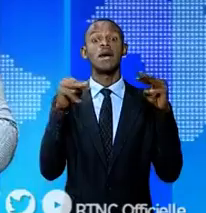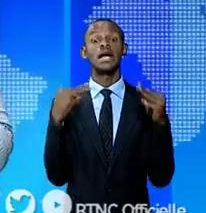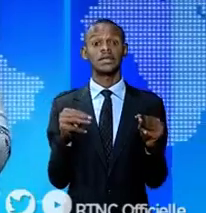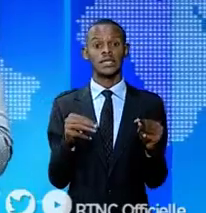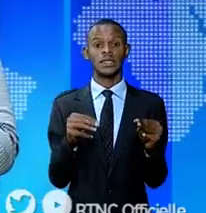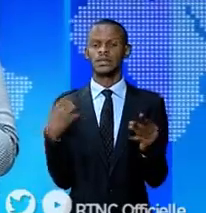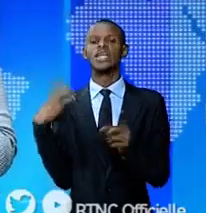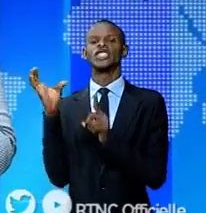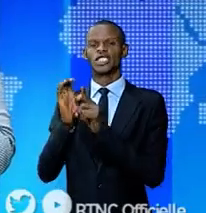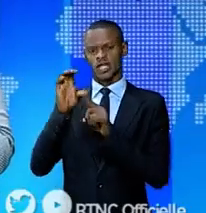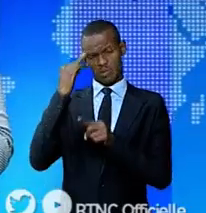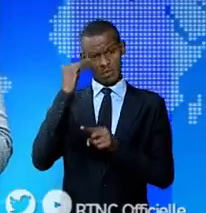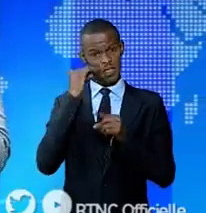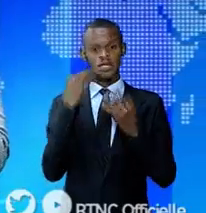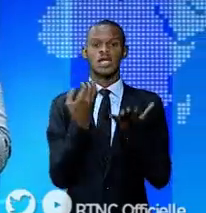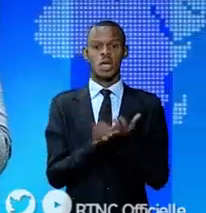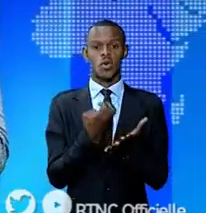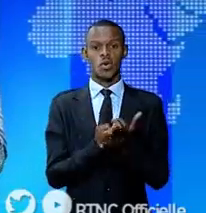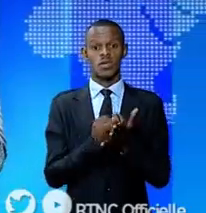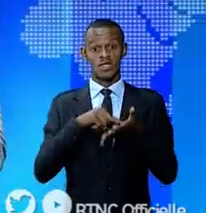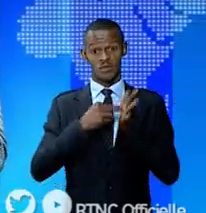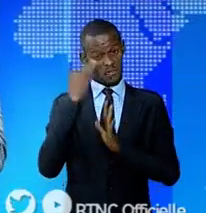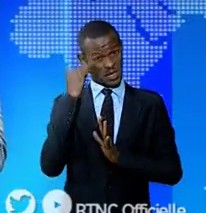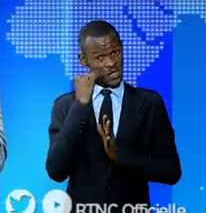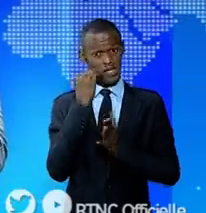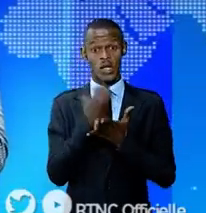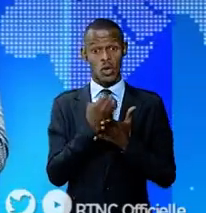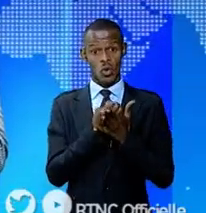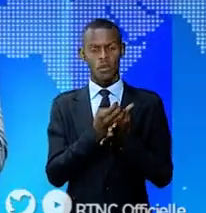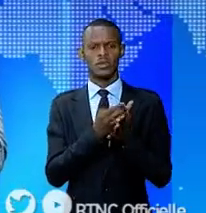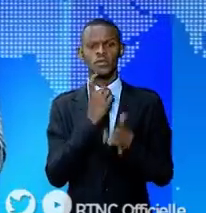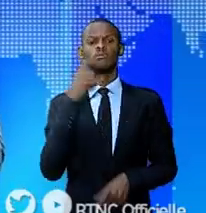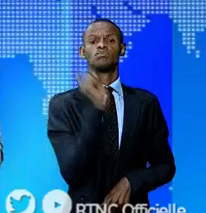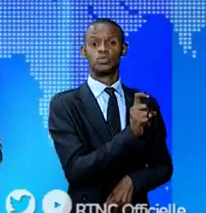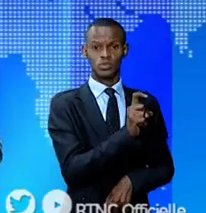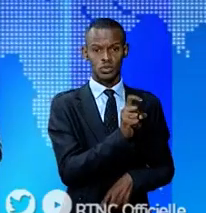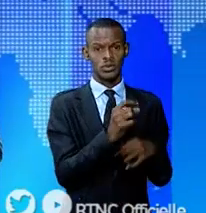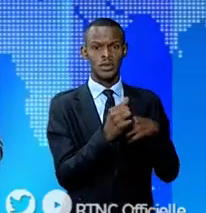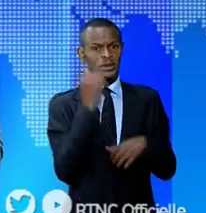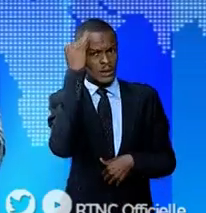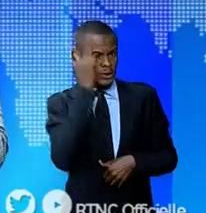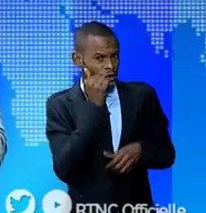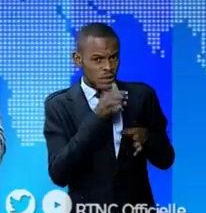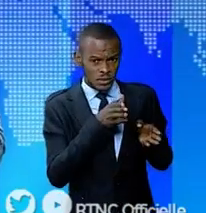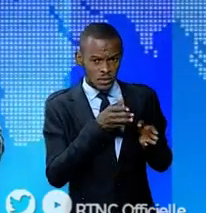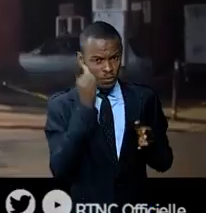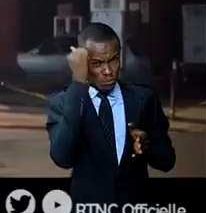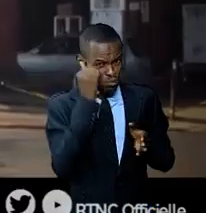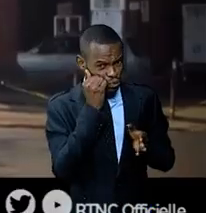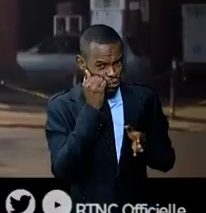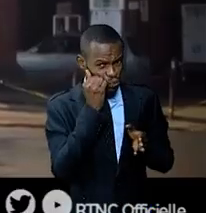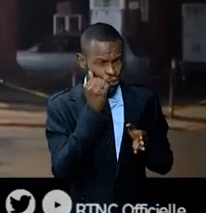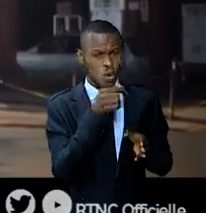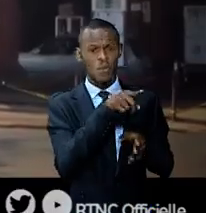série de mesures conservatoires en l'endroit du port de Kuntwala de Boma, dans le Congo central. Guy Blaise Kitiki nous en parle. Les